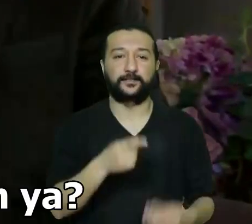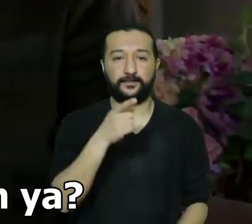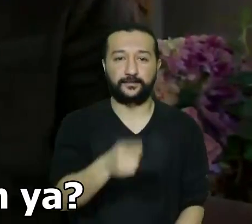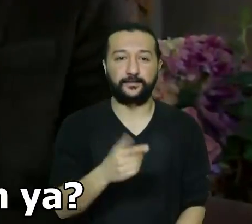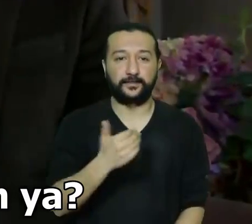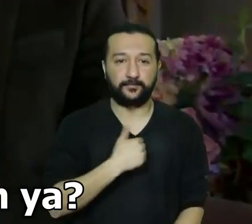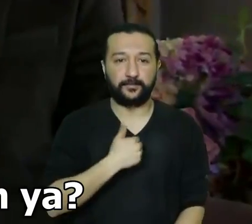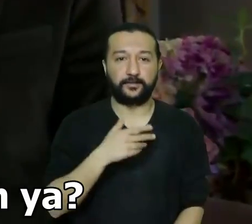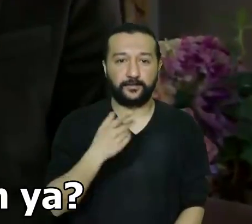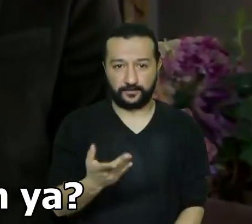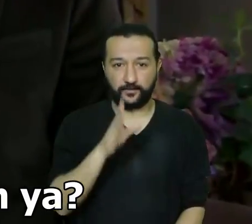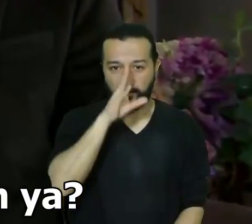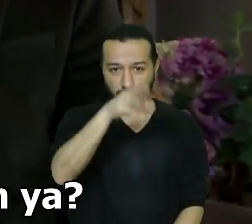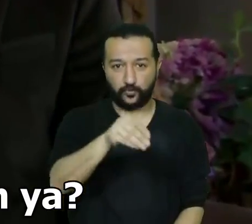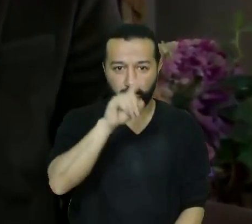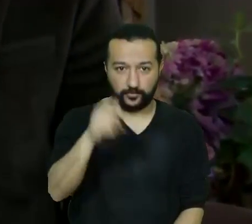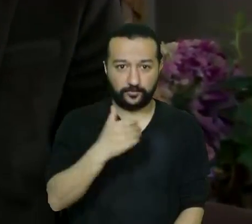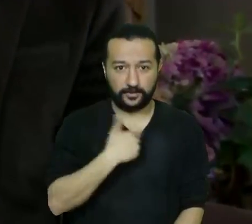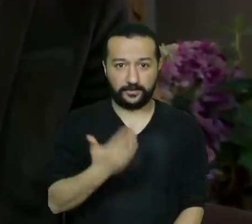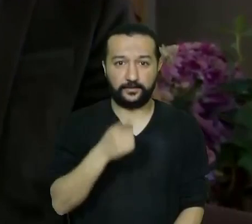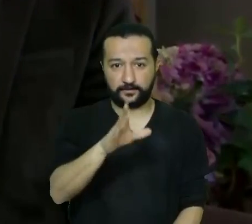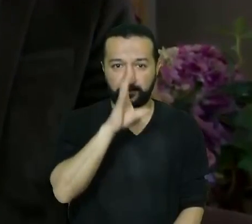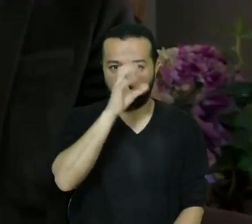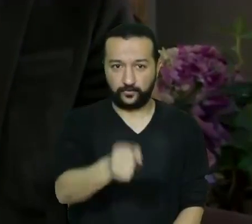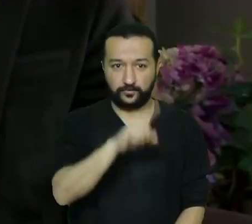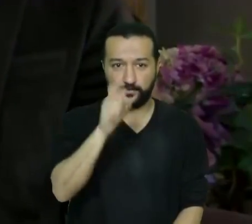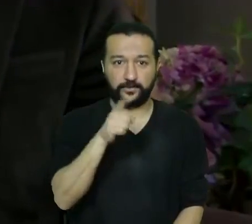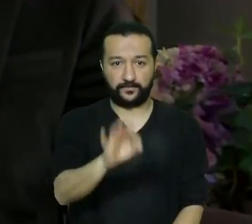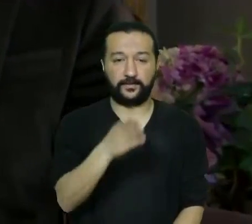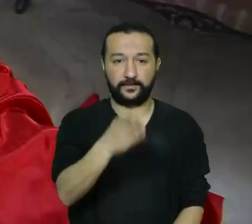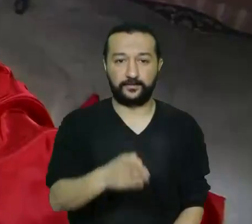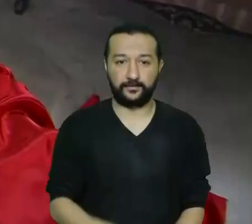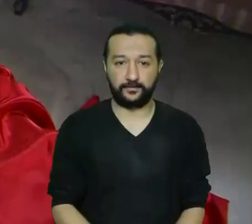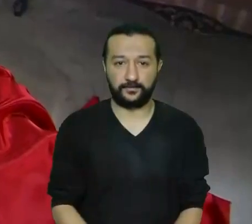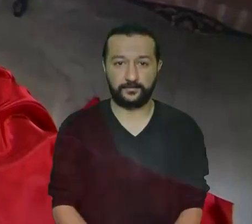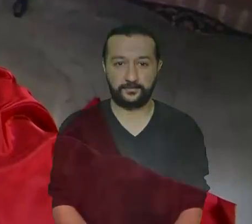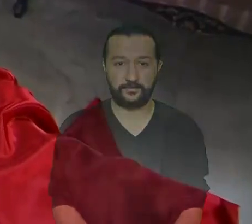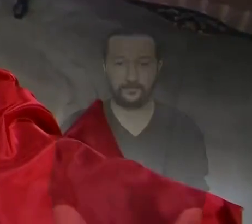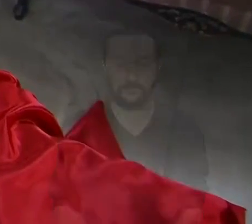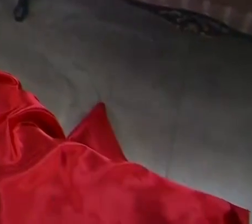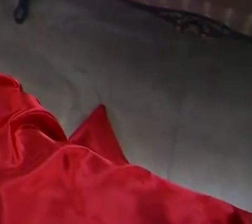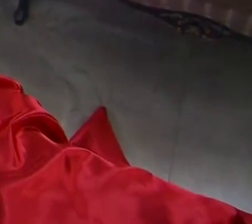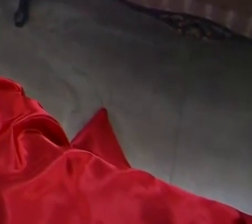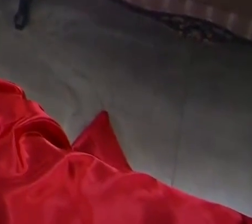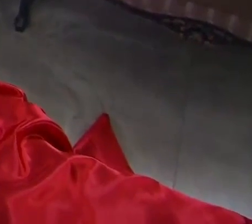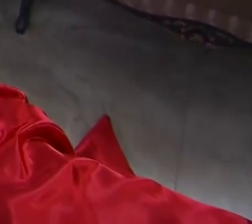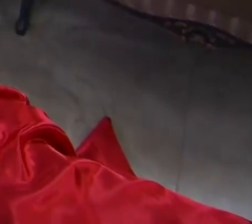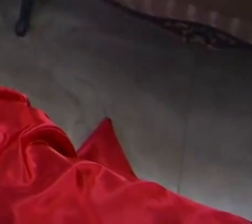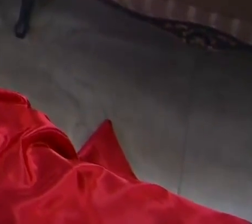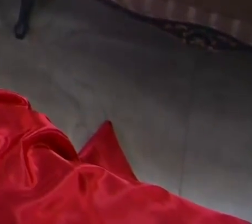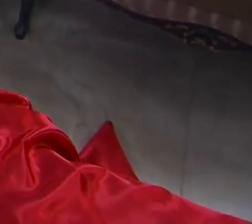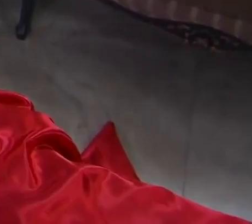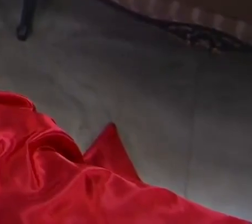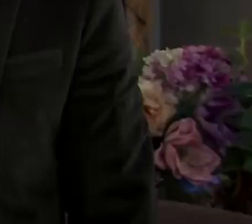hayatım. Ben Yunus muyum Sarpişkom ya? Yunus mu? Evet. Sarp heykele ancak baktı. Buzdan bir